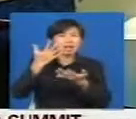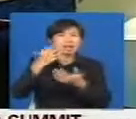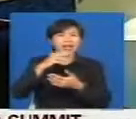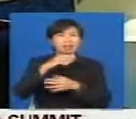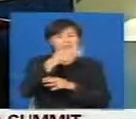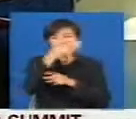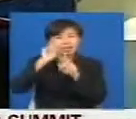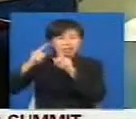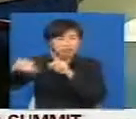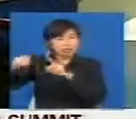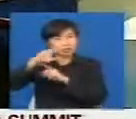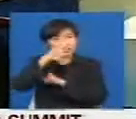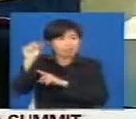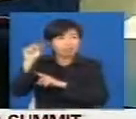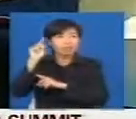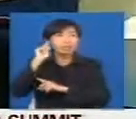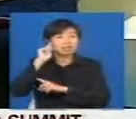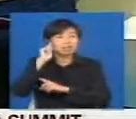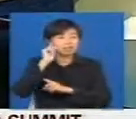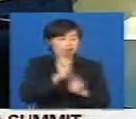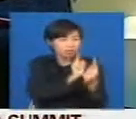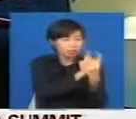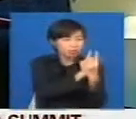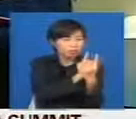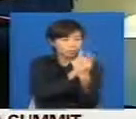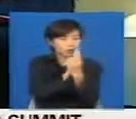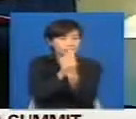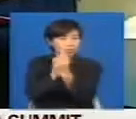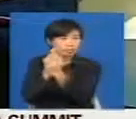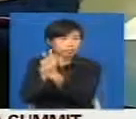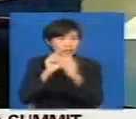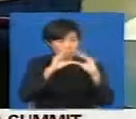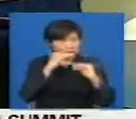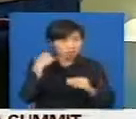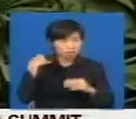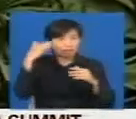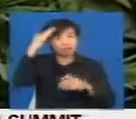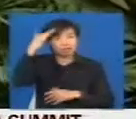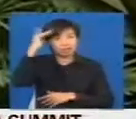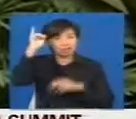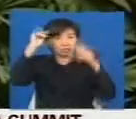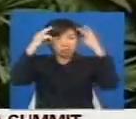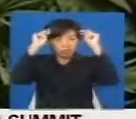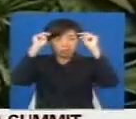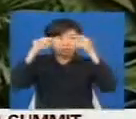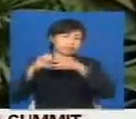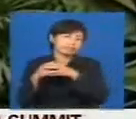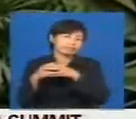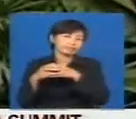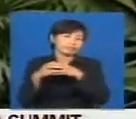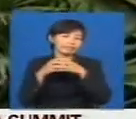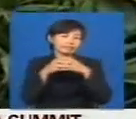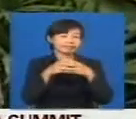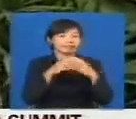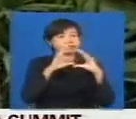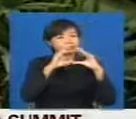ติ5ทวิภาคีซึ่งท่านนายกยิ่งลักษณ์ก็จะเป็นผู้กับคณะนะ ครับ จะเป็นผู้ที่ได้คุ